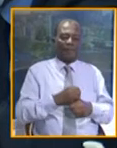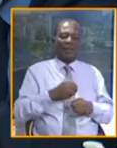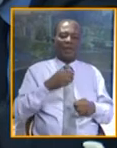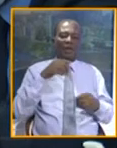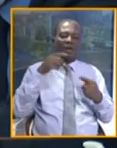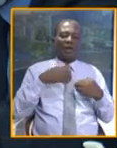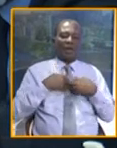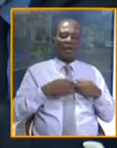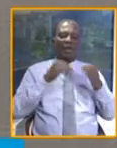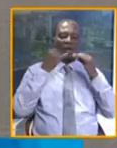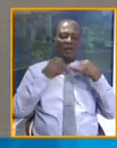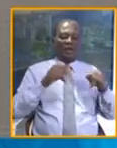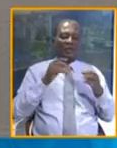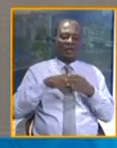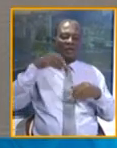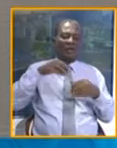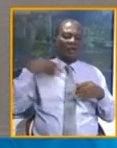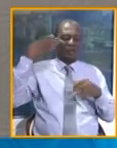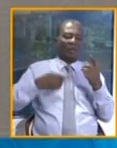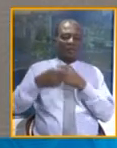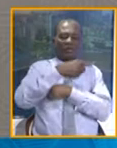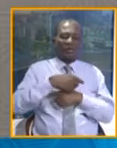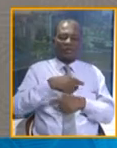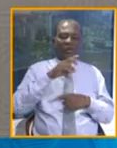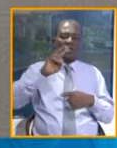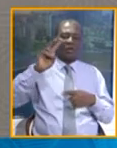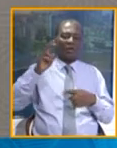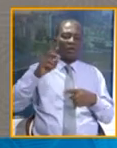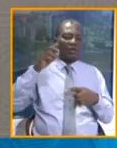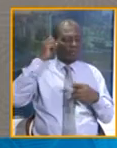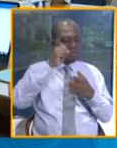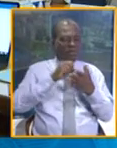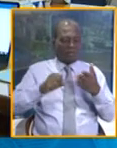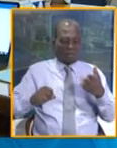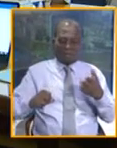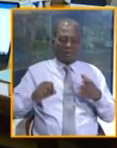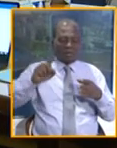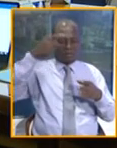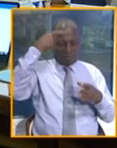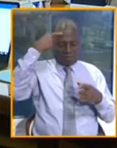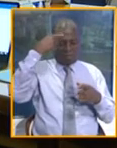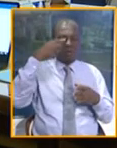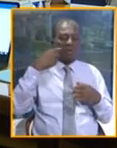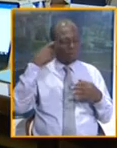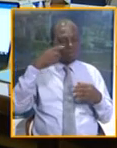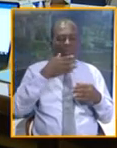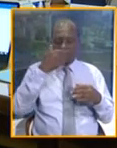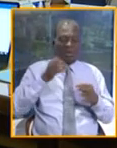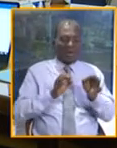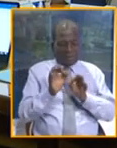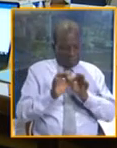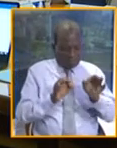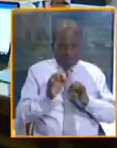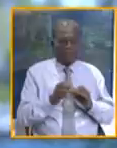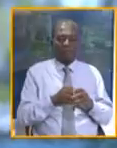a annoncé dans les prochains jours la tenue d'un séminaire gouvernemental pour définir les programmes et projets du gouvernement dans les